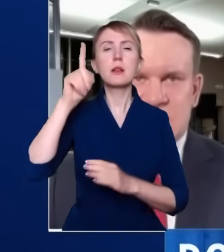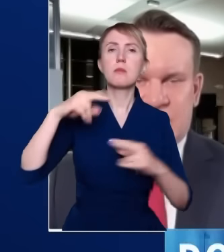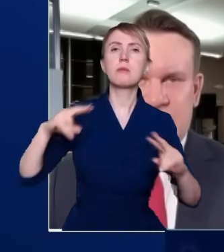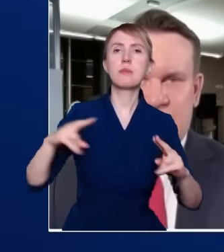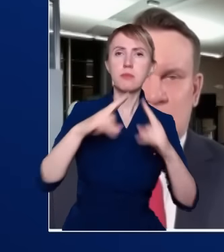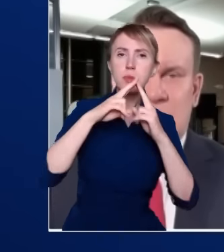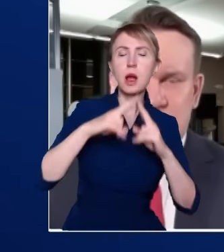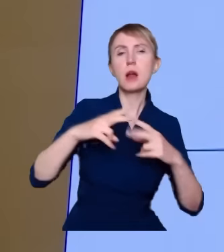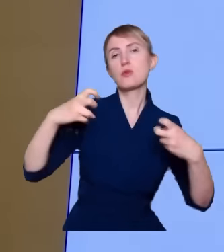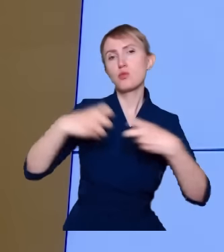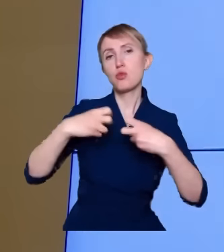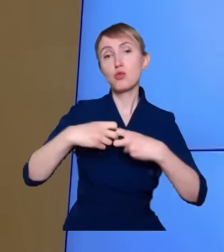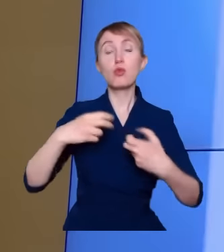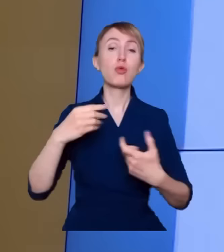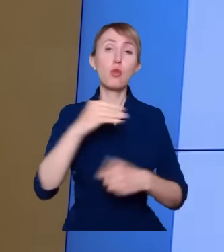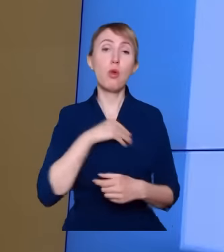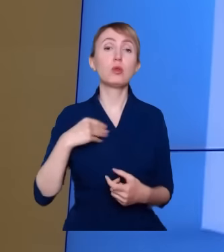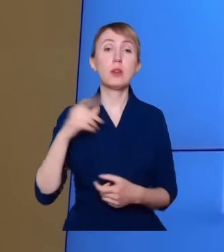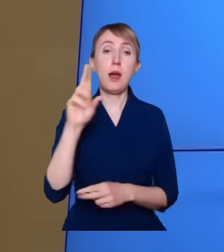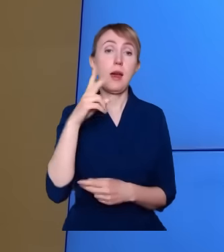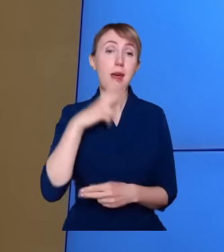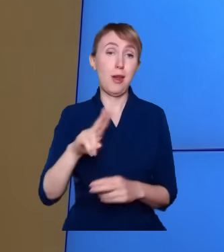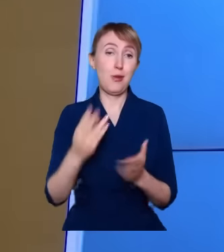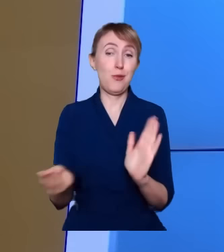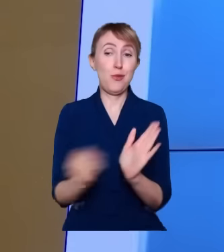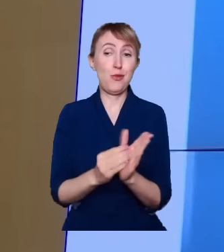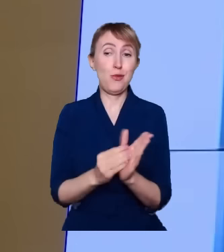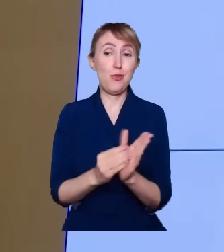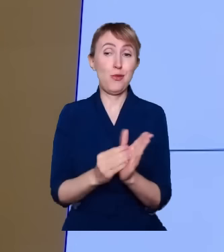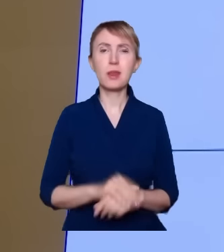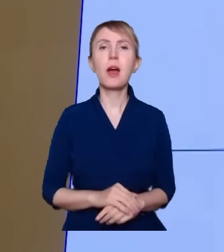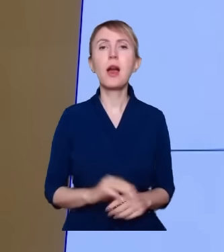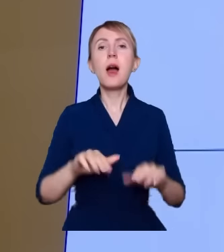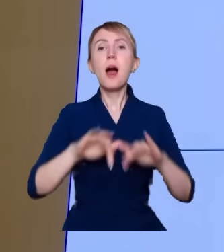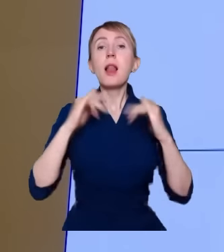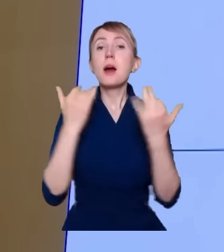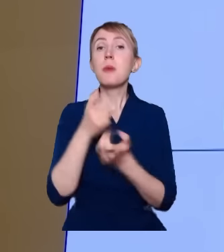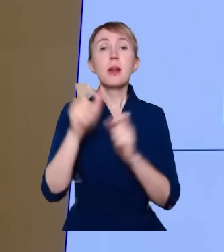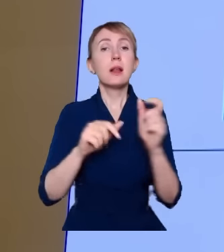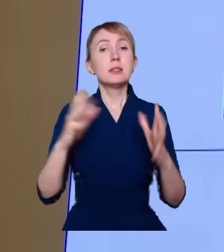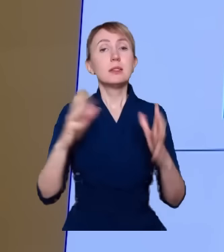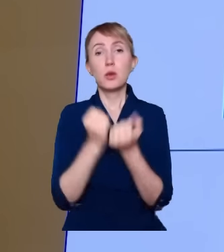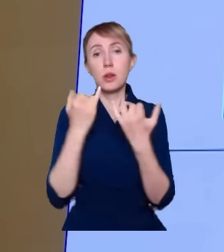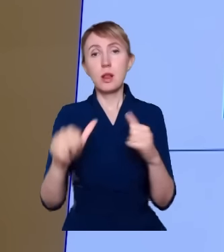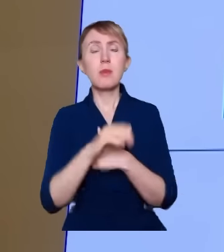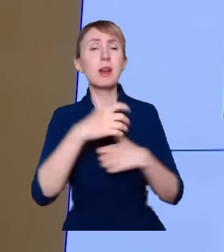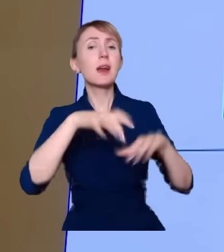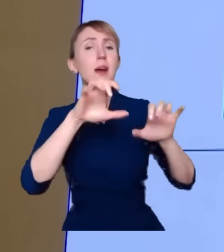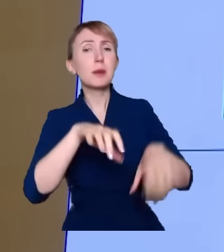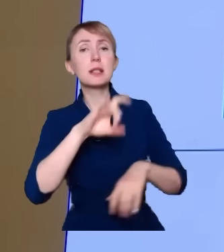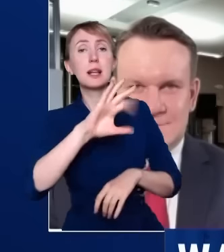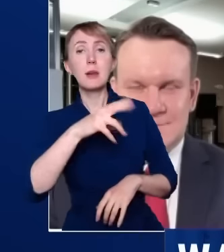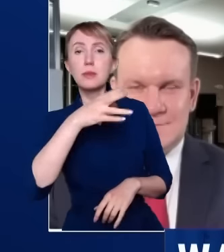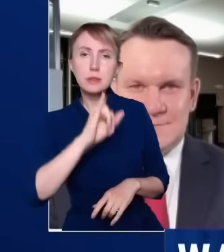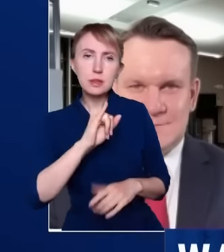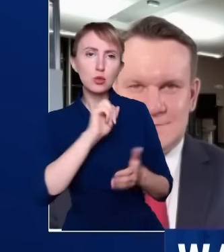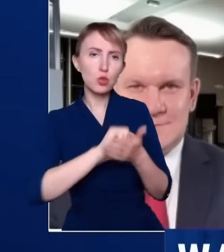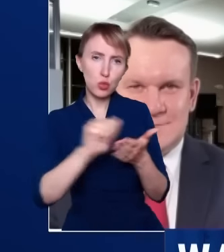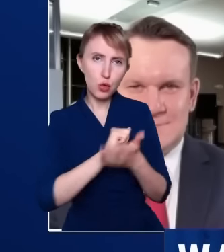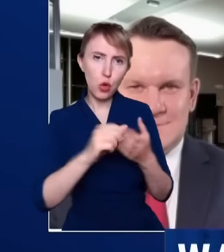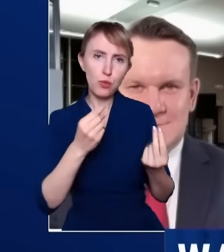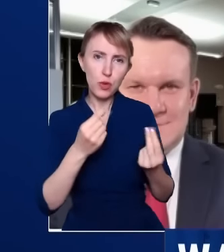wprowadzenie Polski do strefy euro. Ale parlamentarzyści znajdują też inne powody. Glapiński odpowiada za druk pieniądza. One są